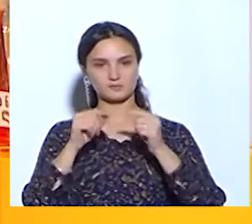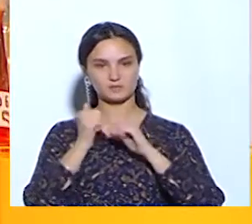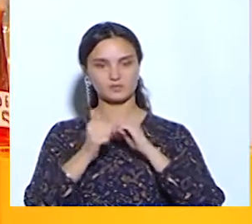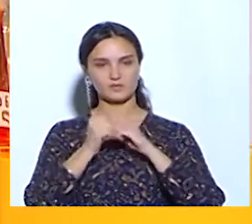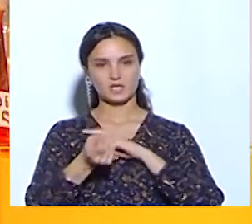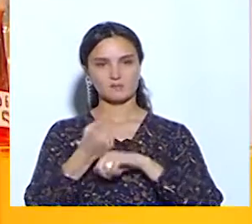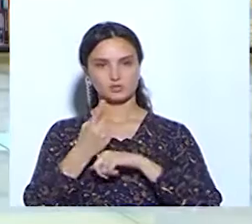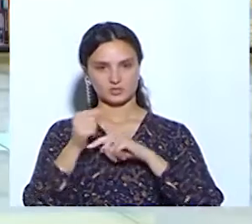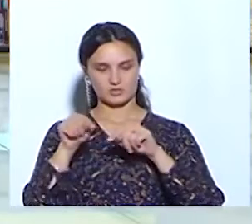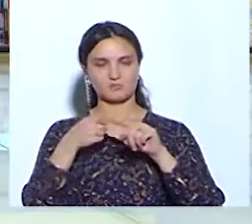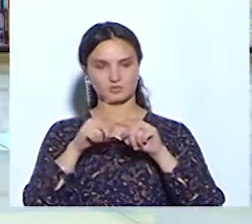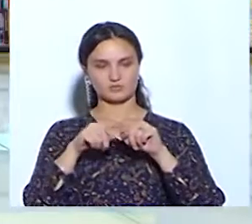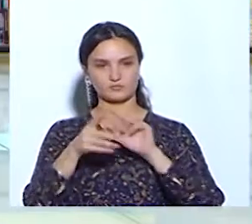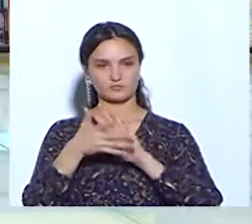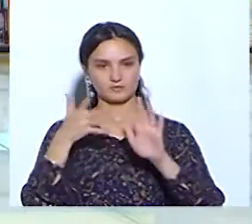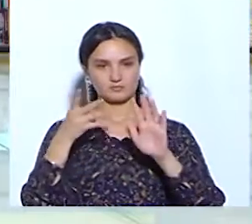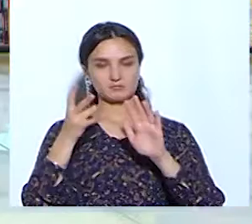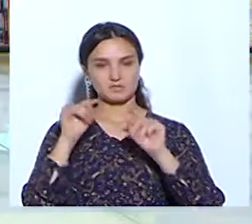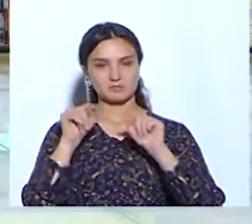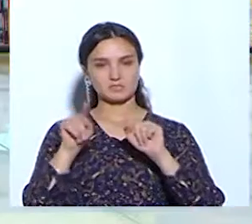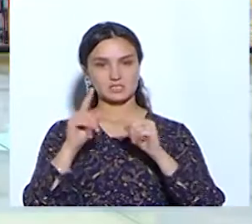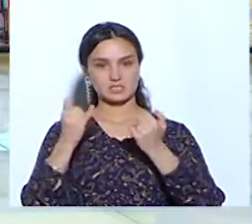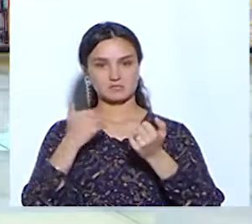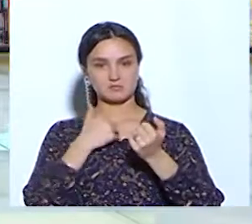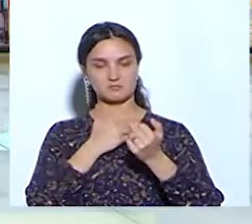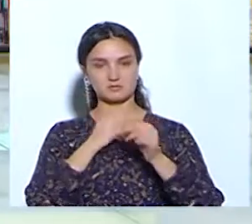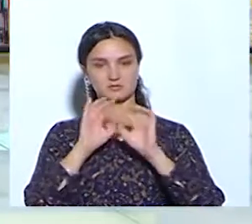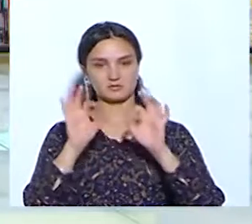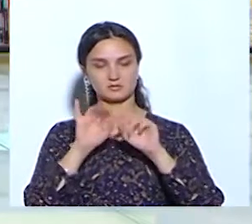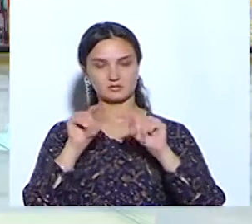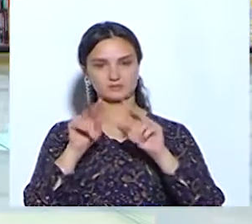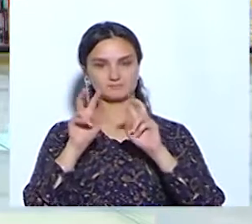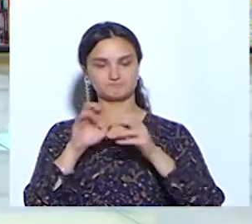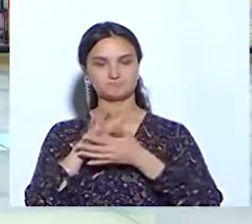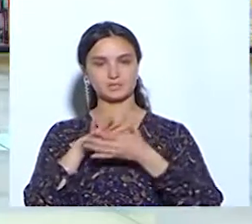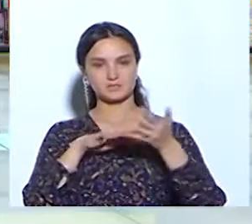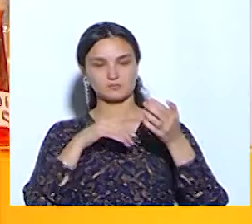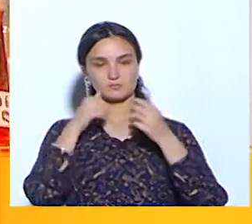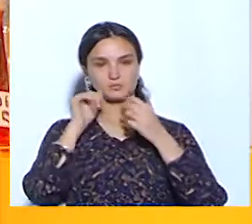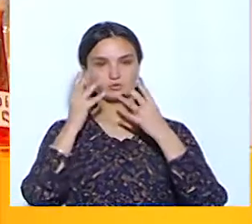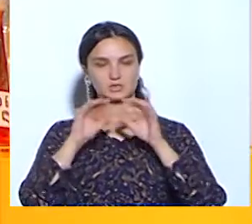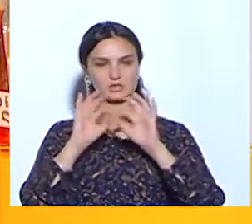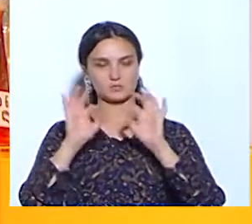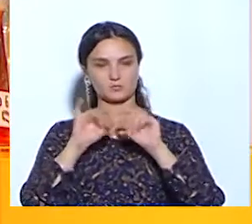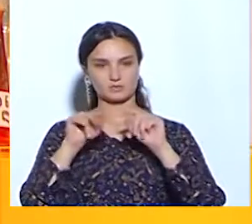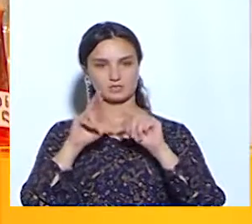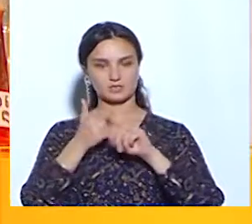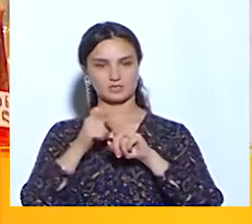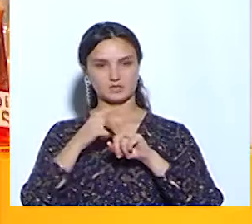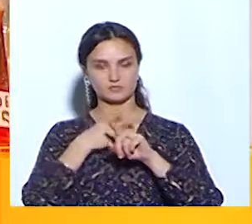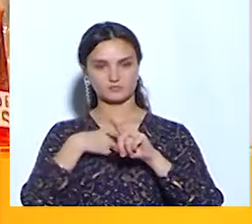ყოველი აღმოჩენა ამაში გვარწმუნებს. Თუმცა ის, რაც მე დღეს მინდა გითხრათ, ერთგვარად არის გაგრძელება გუშინდელი საუბრის და